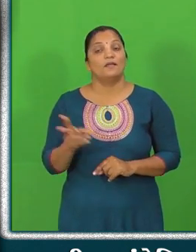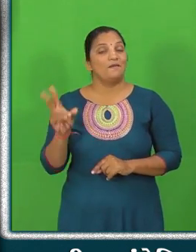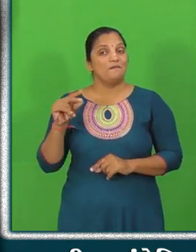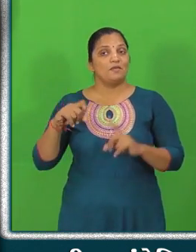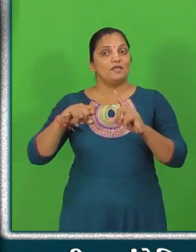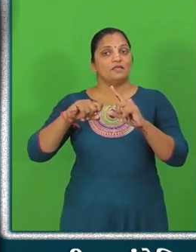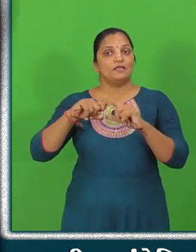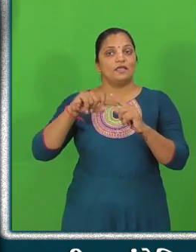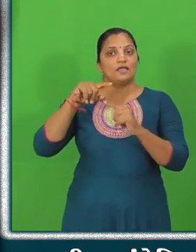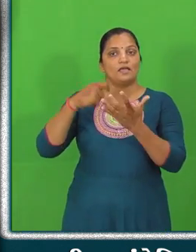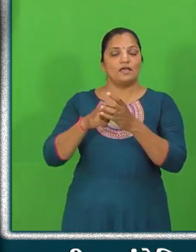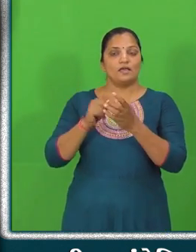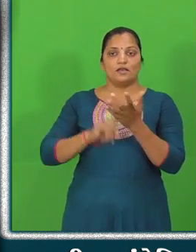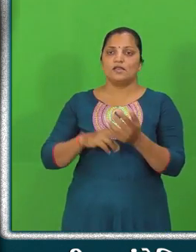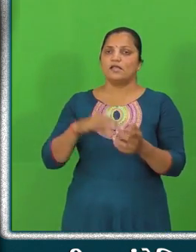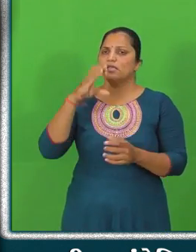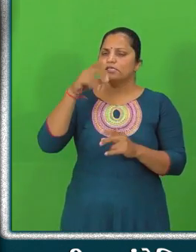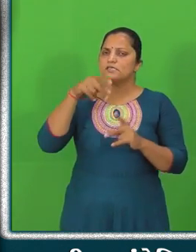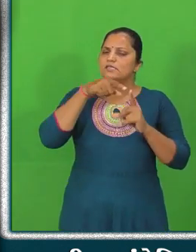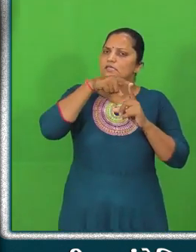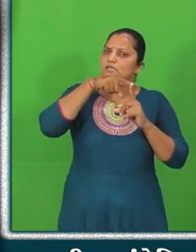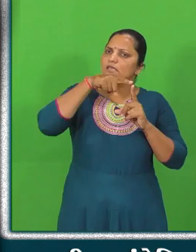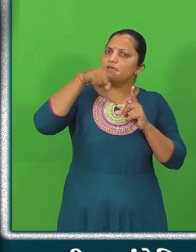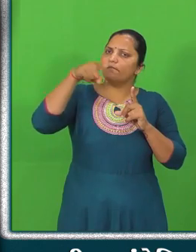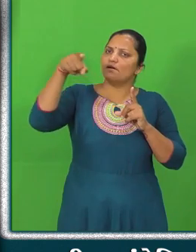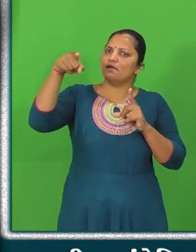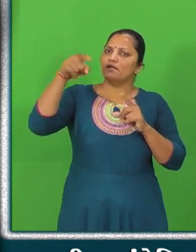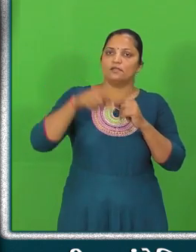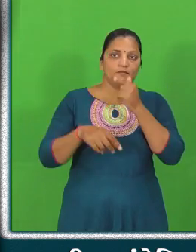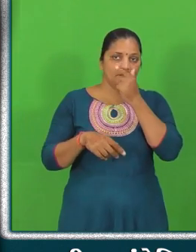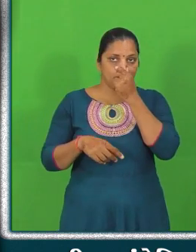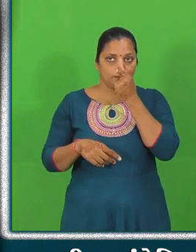અને બીજું કિરણ સીમાંથી પસાર થતું કિરણ